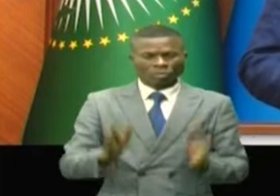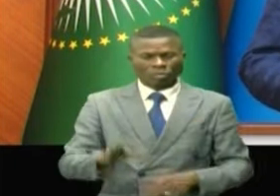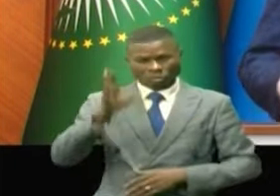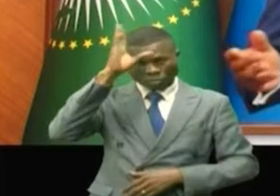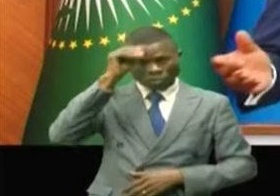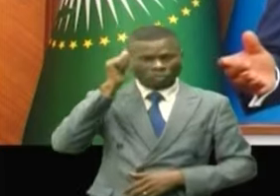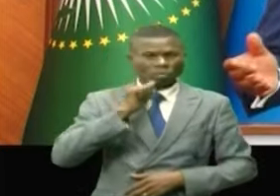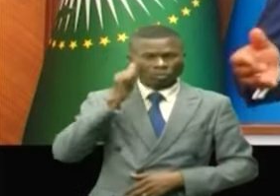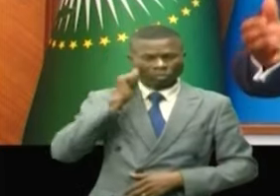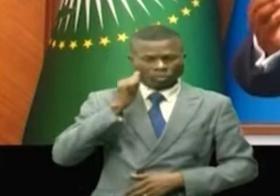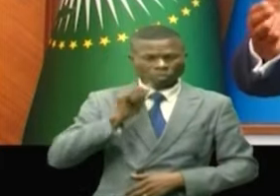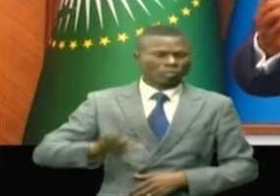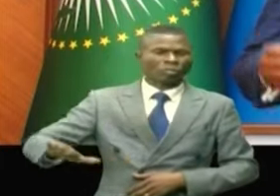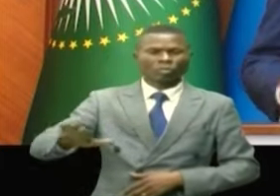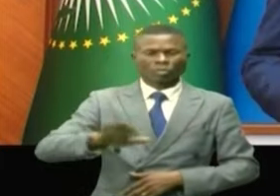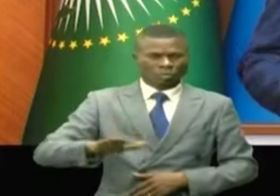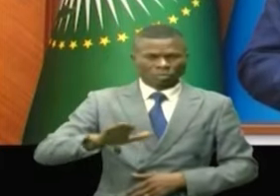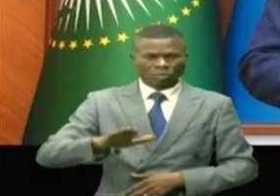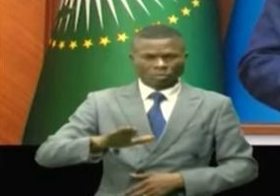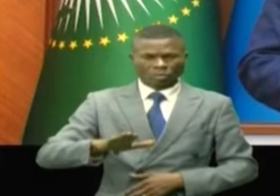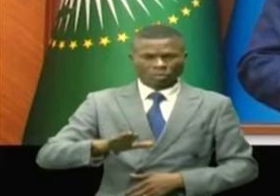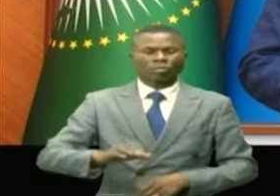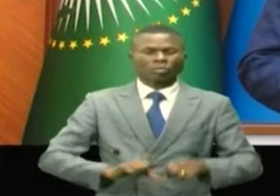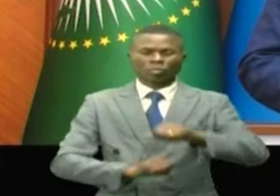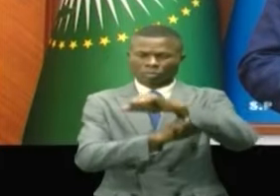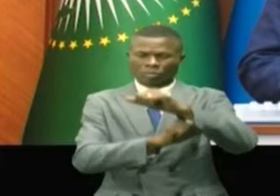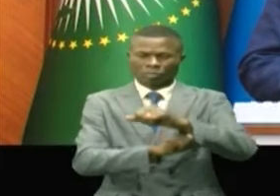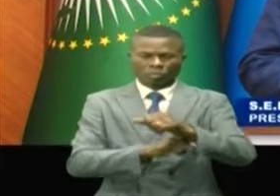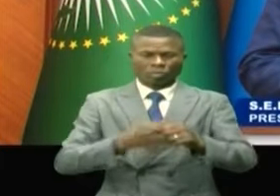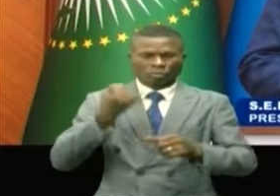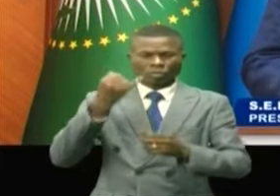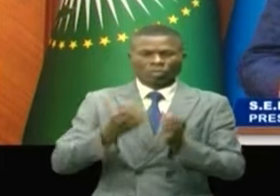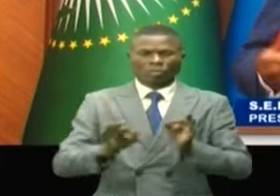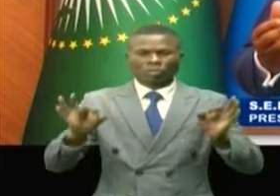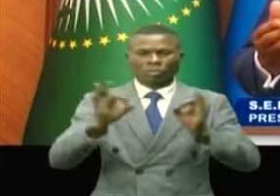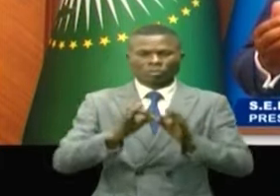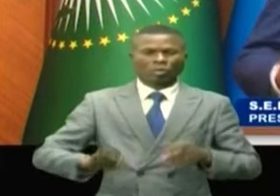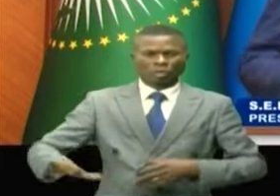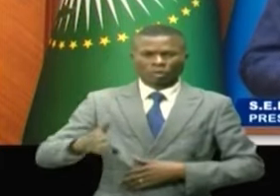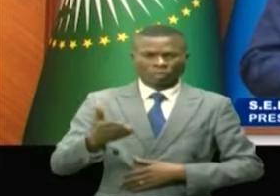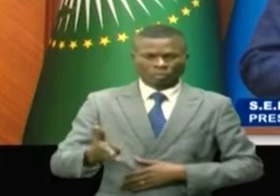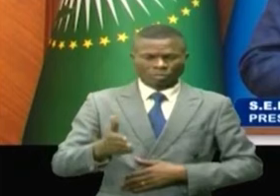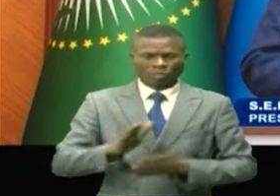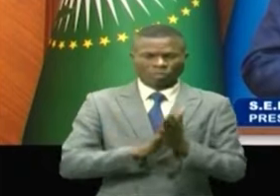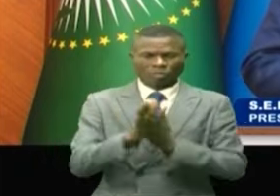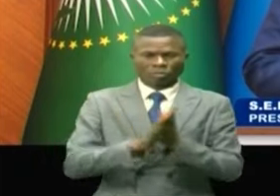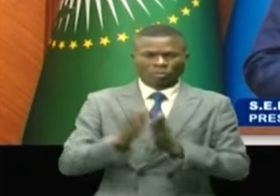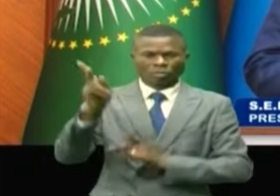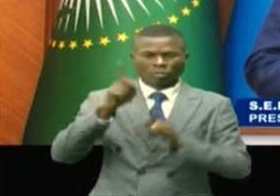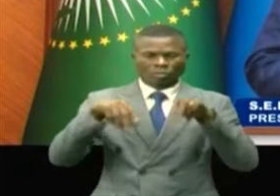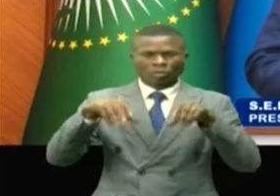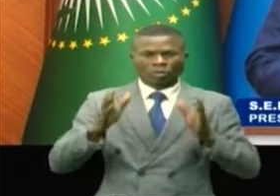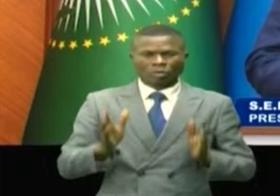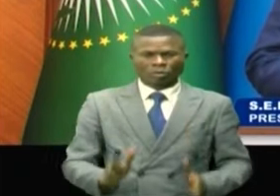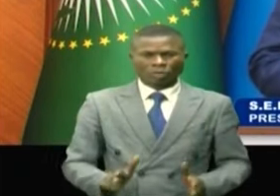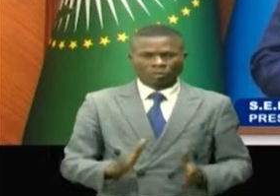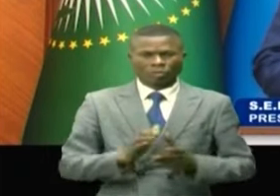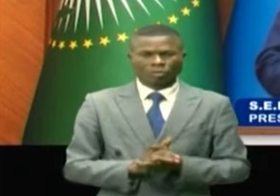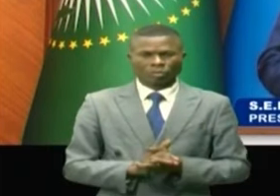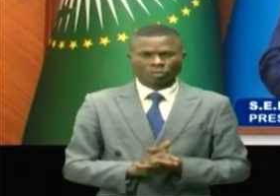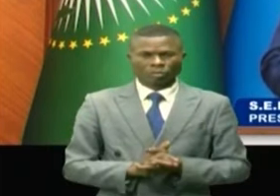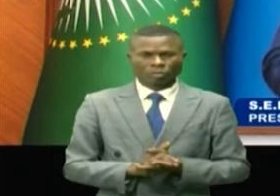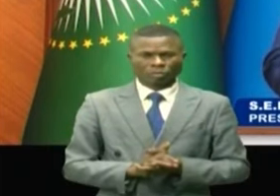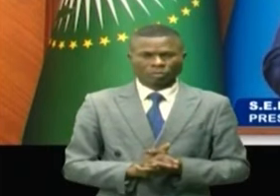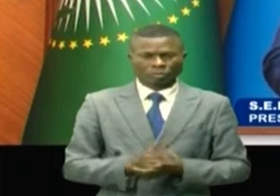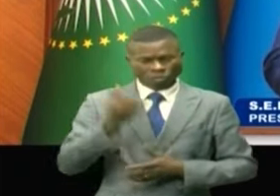congolais de tout bord derrière cette cause nationale mes très chers compatriotes mu